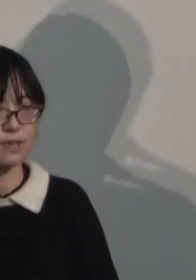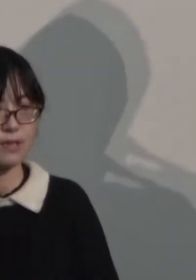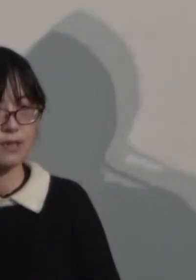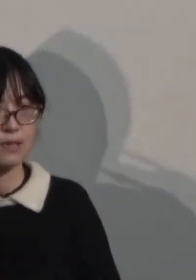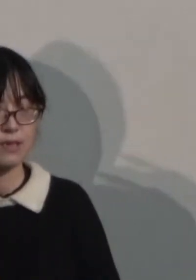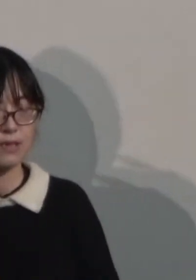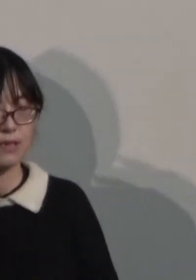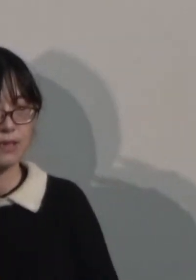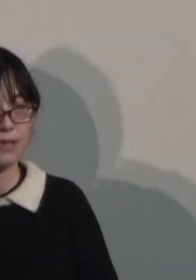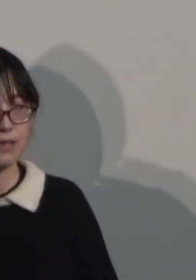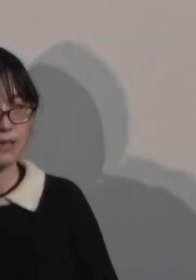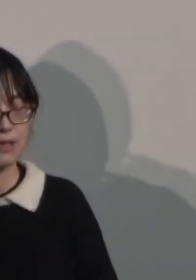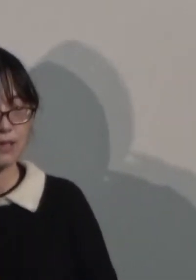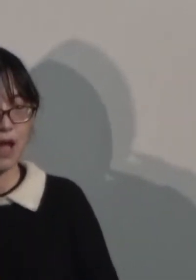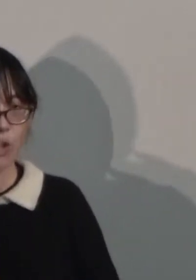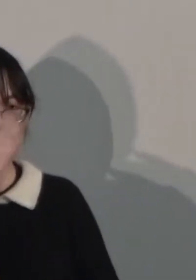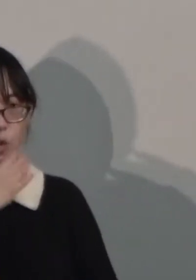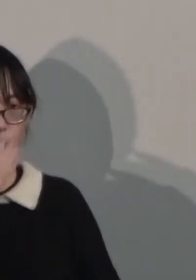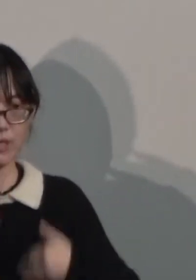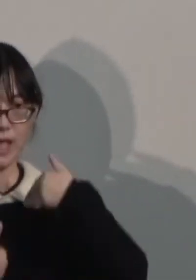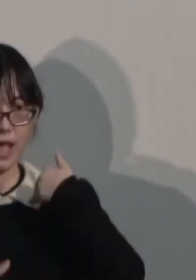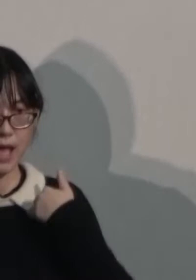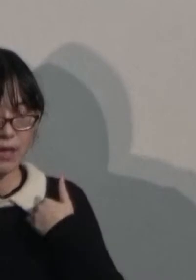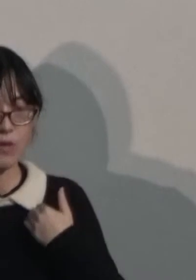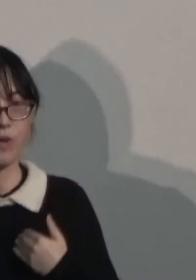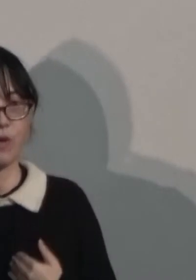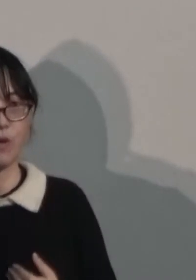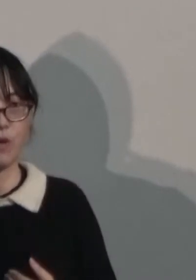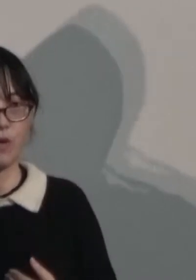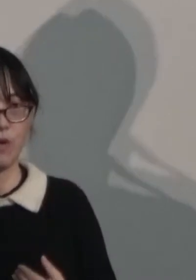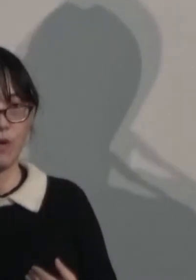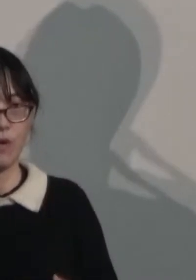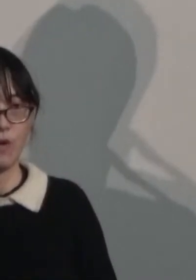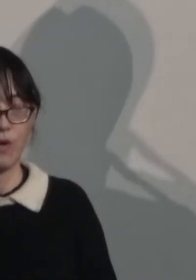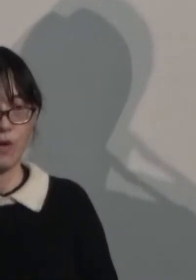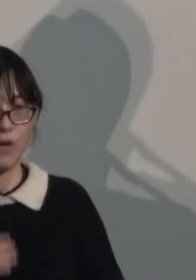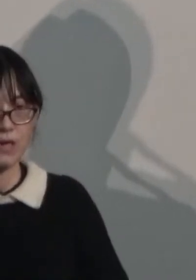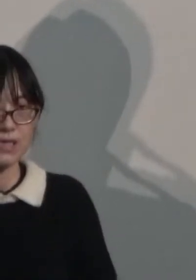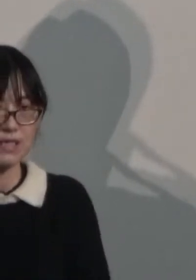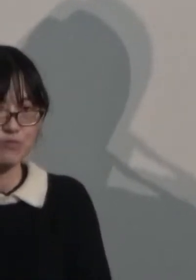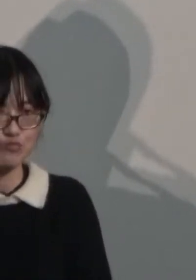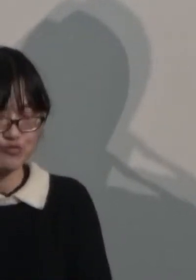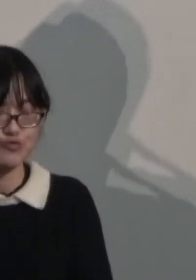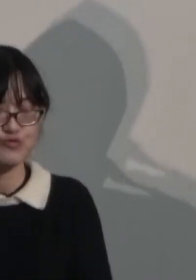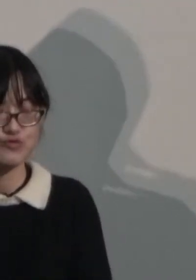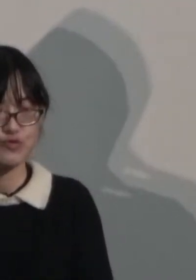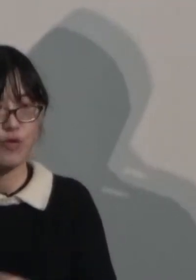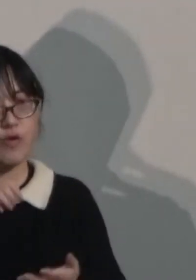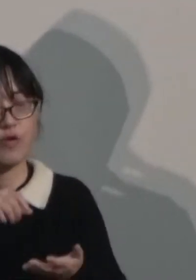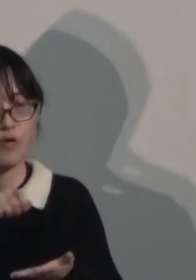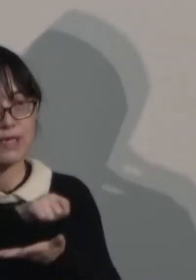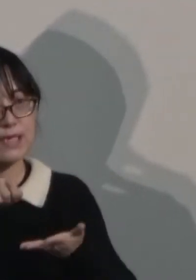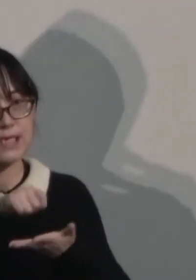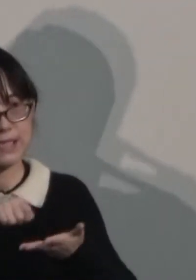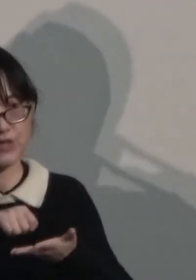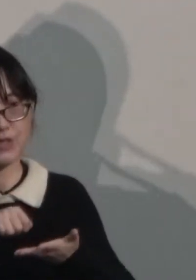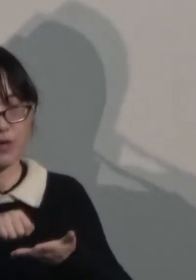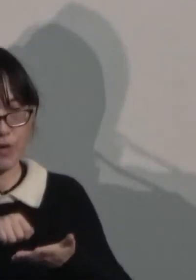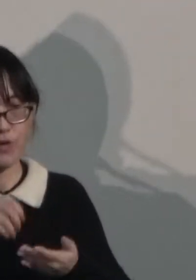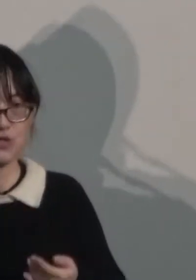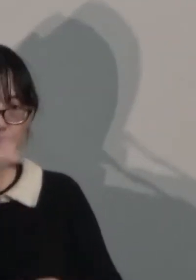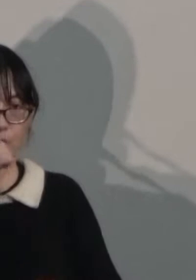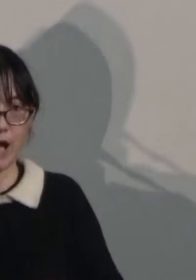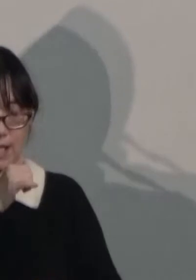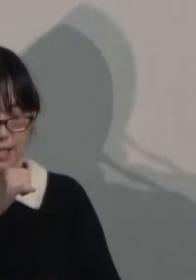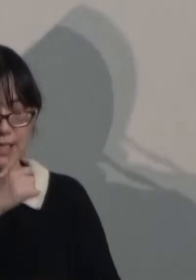ある一人の高校生の新聞記事を紹介してこの説教の結びに